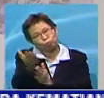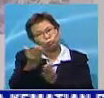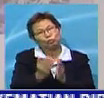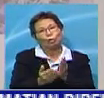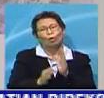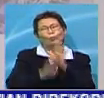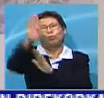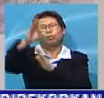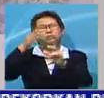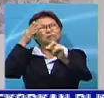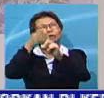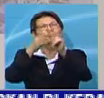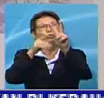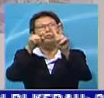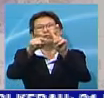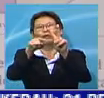meningkat